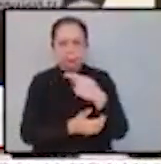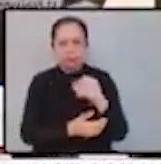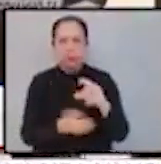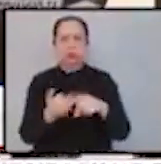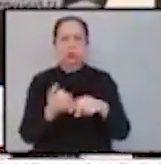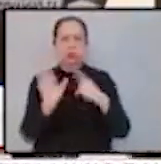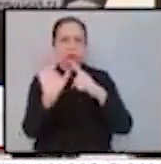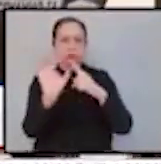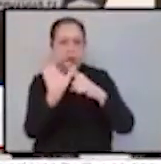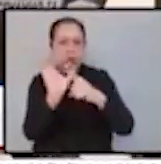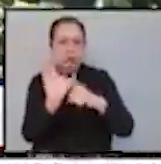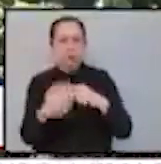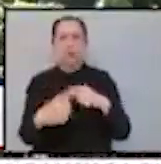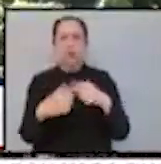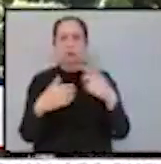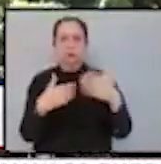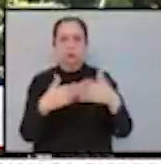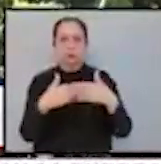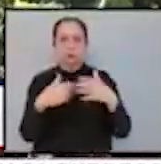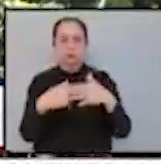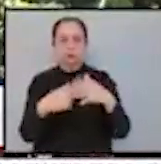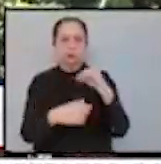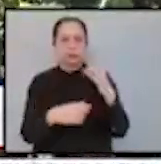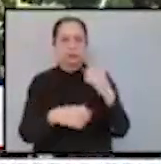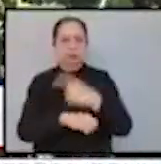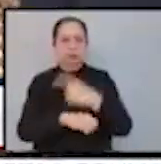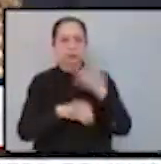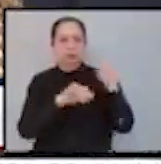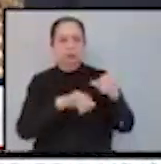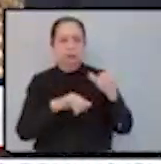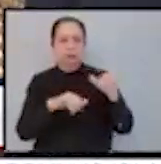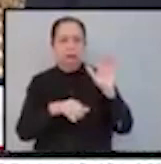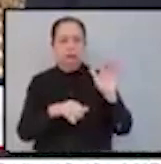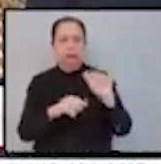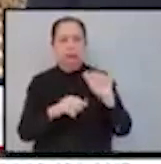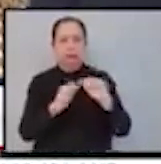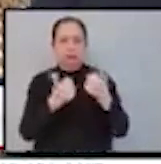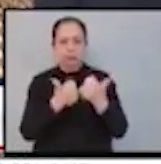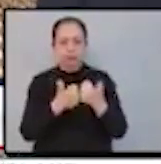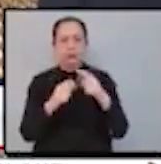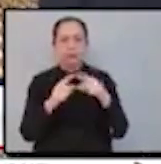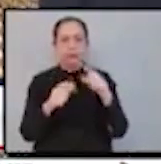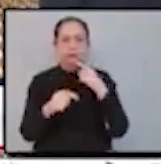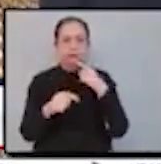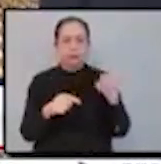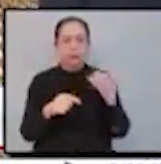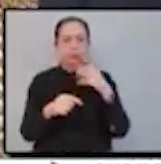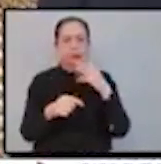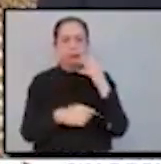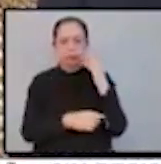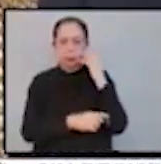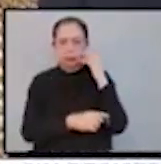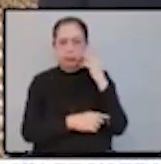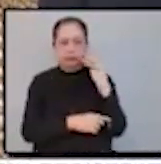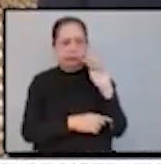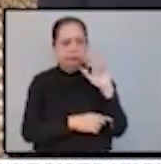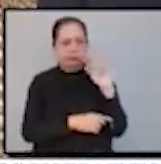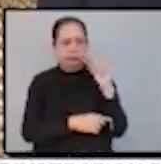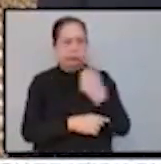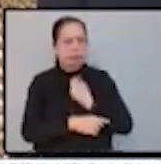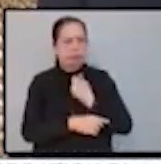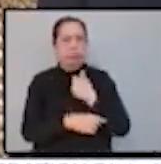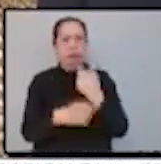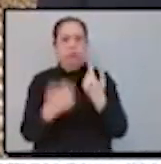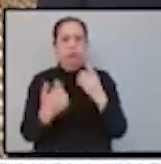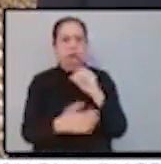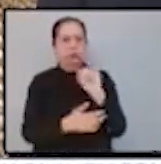sa nalalapit na ika-100 araw sa panunungkulan ng kanilang ahensya, giit ni Secretary Remulla. I would give the DOJ a very